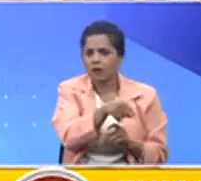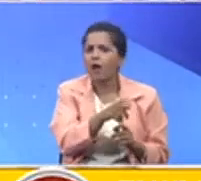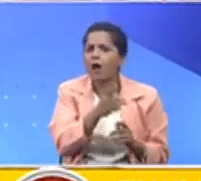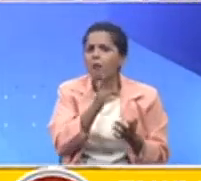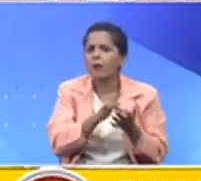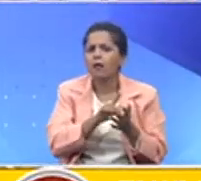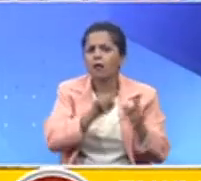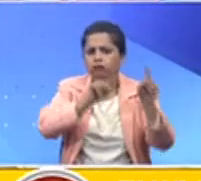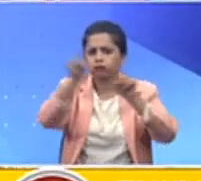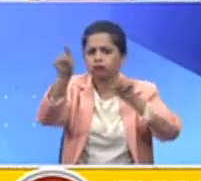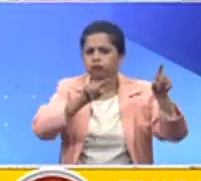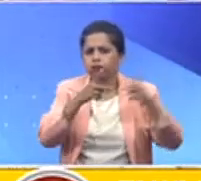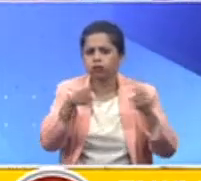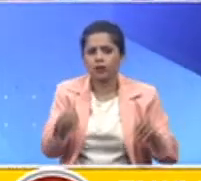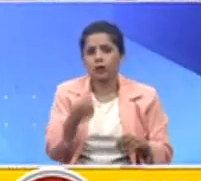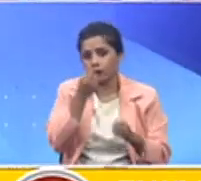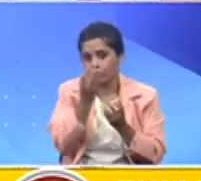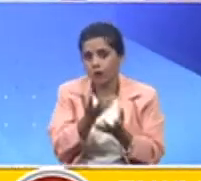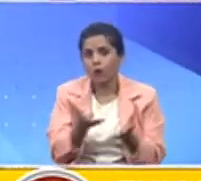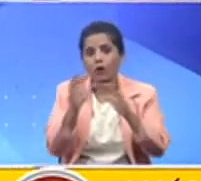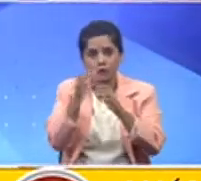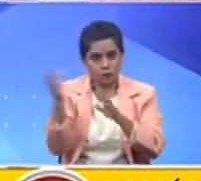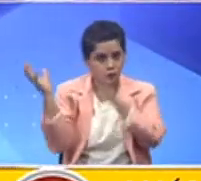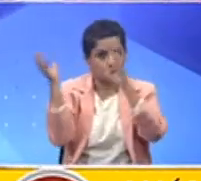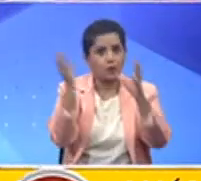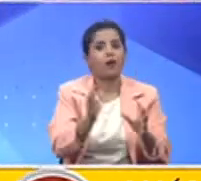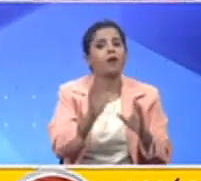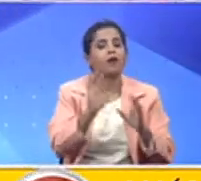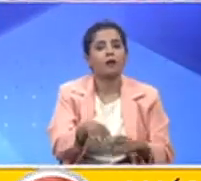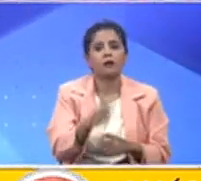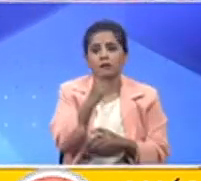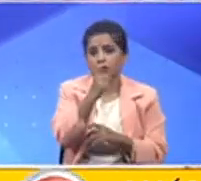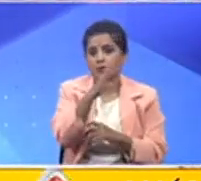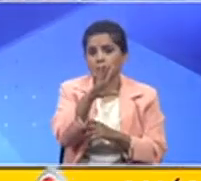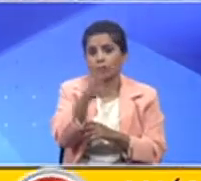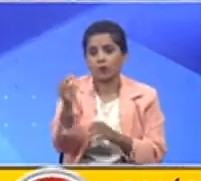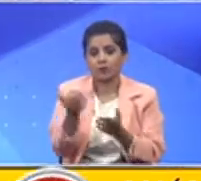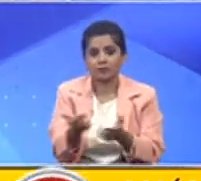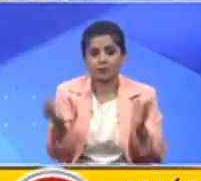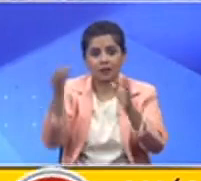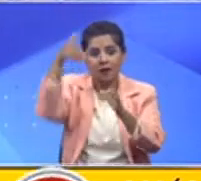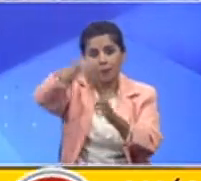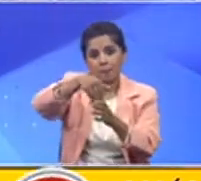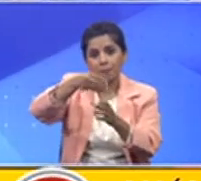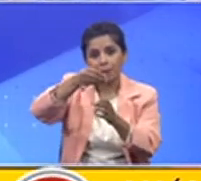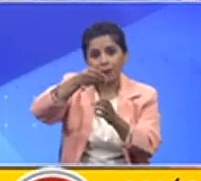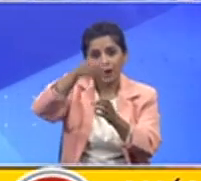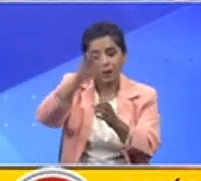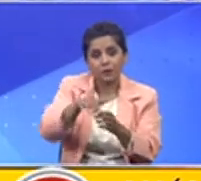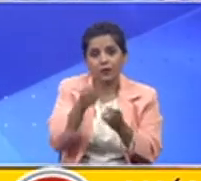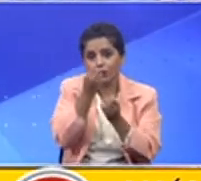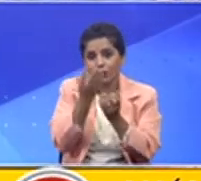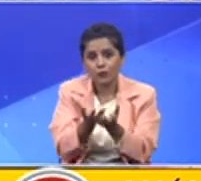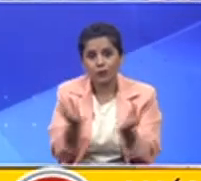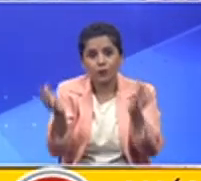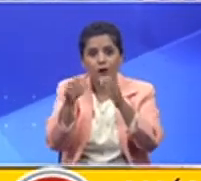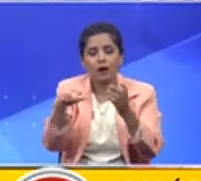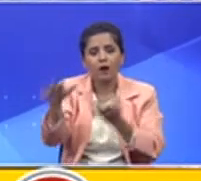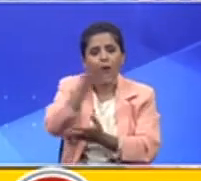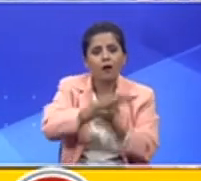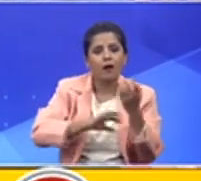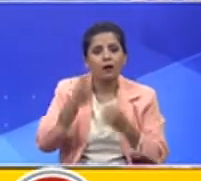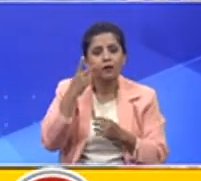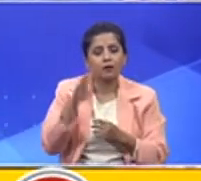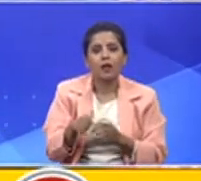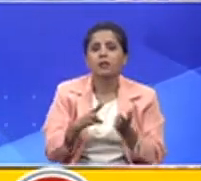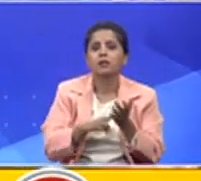-अल